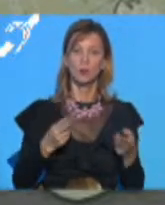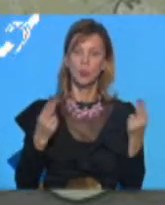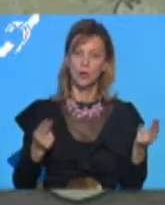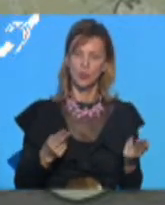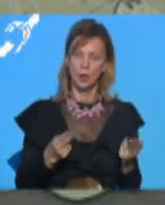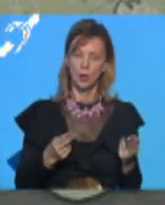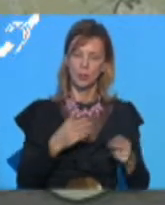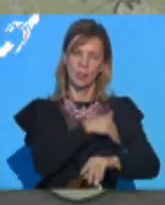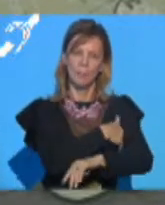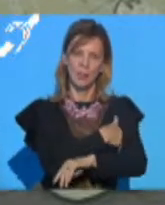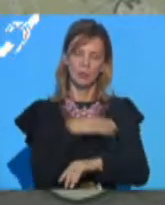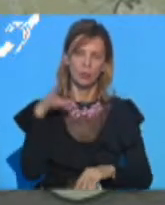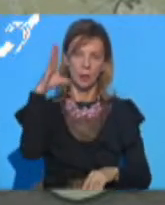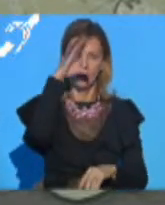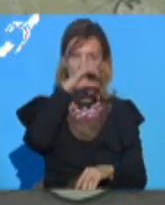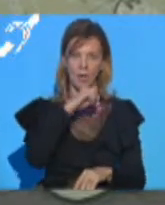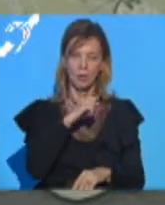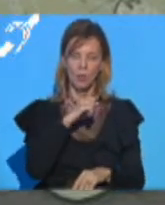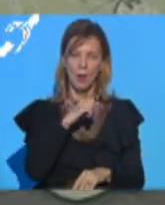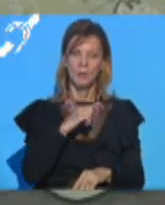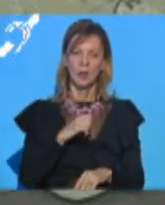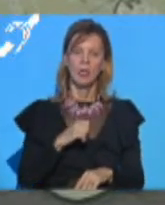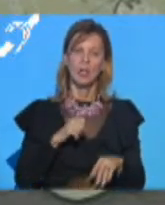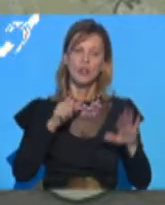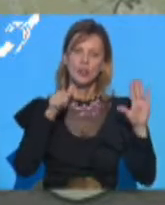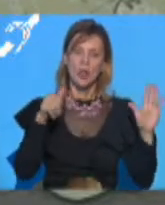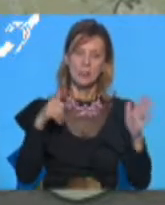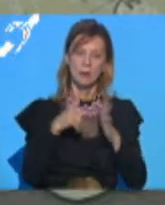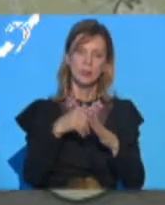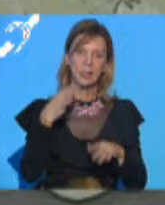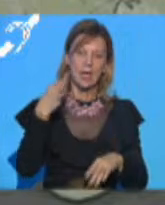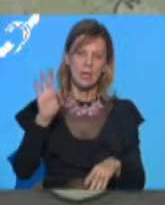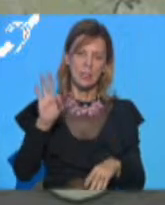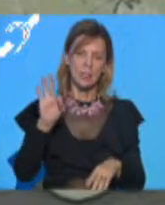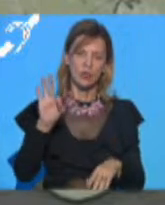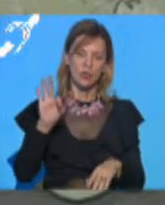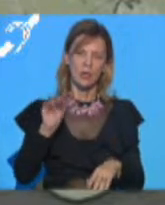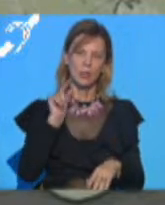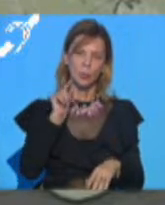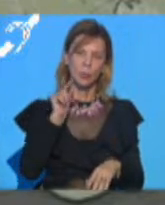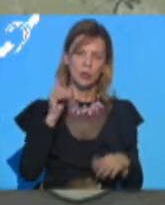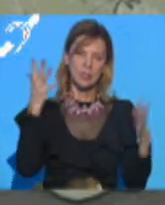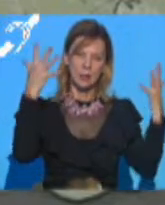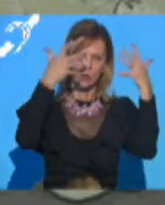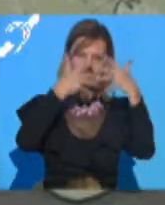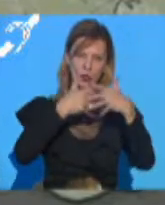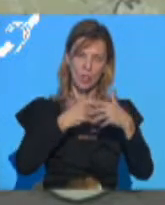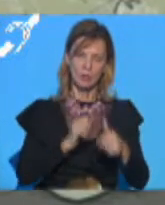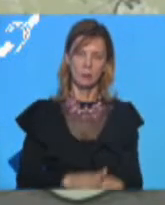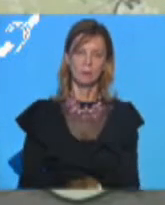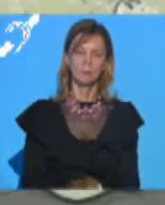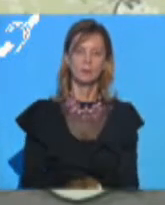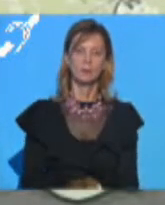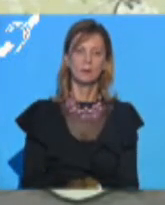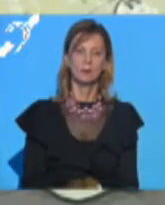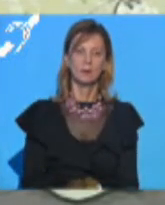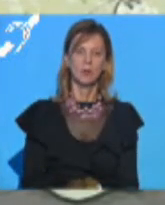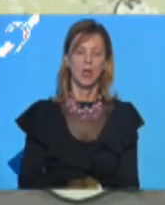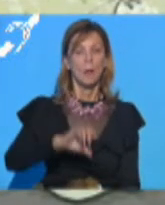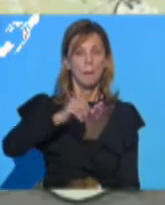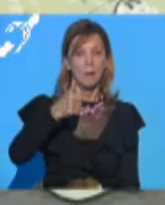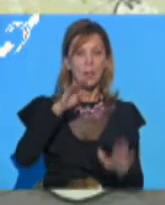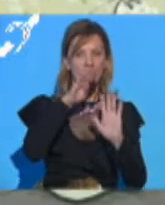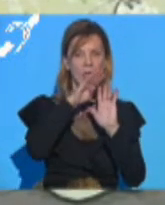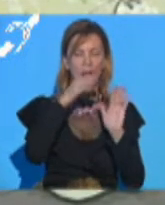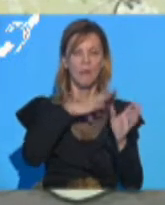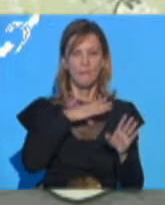la moderat, temperaturile minime vor fi cuprinse între 6 și 10 grade, izolat vor fi condiții de ceață. Mâine vremea